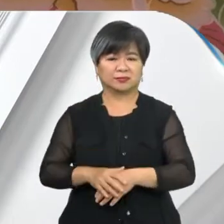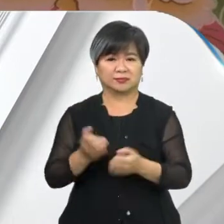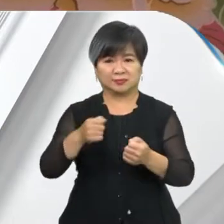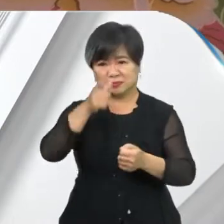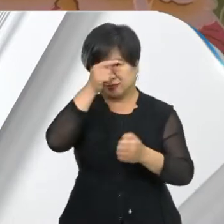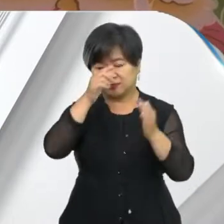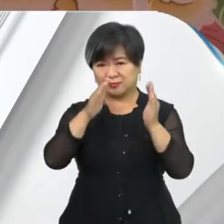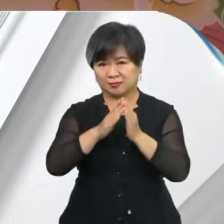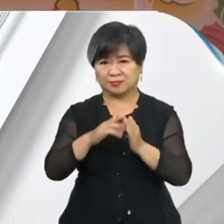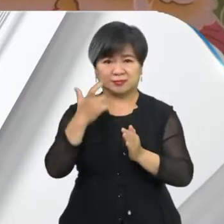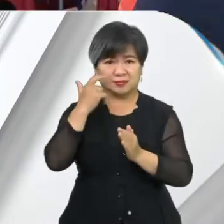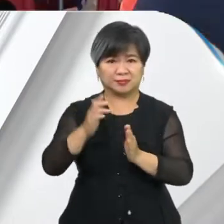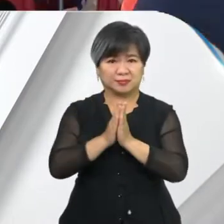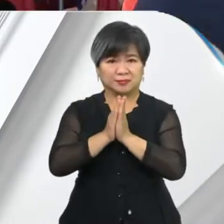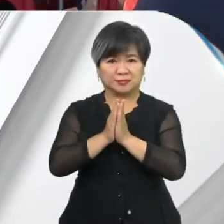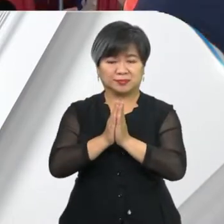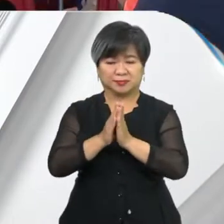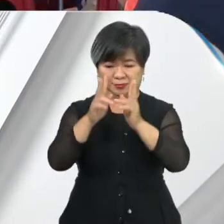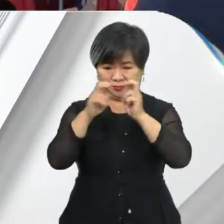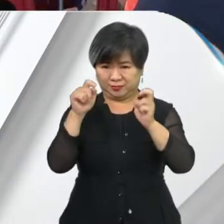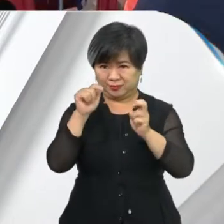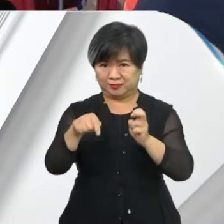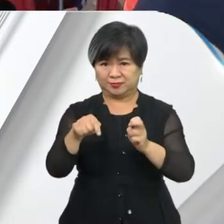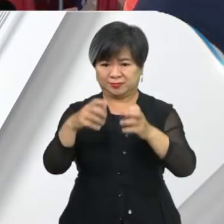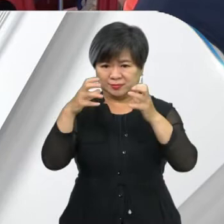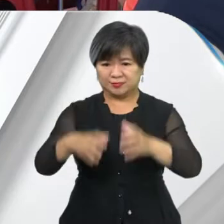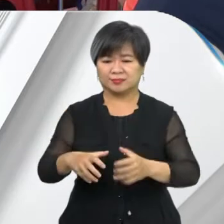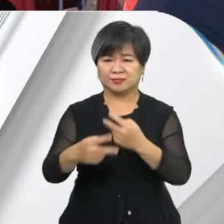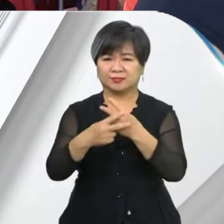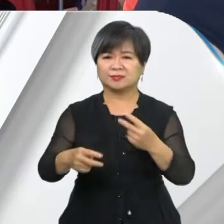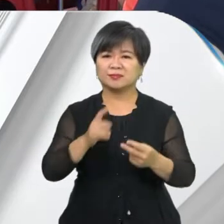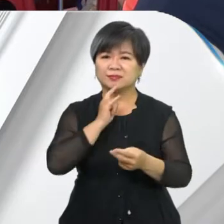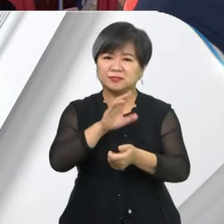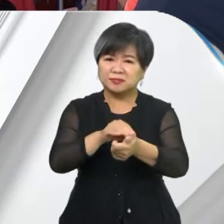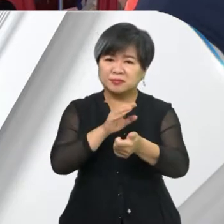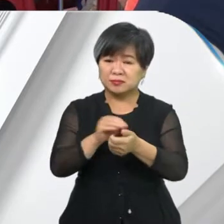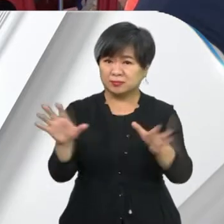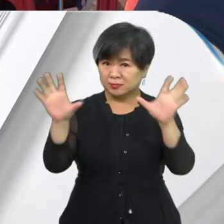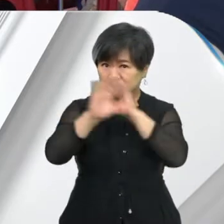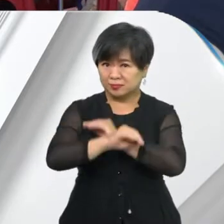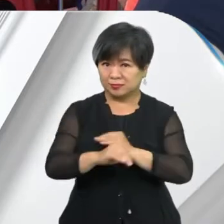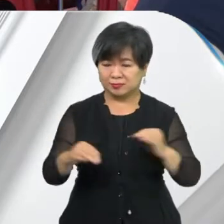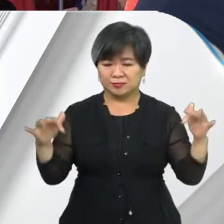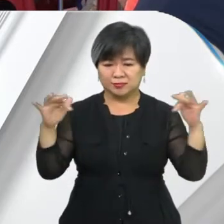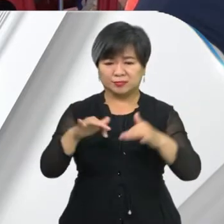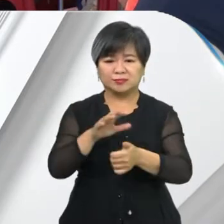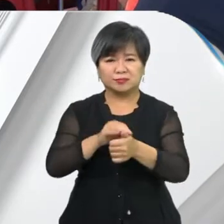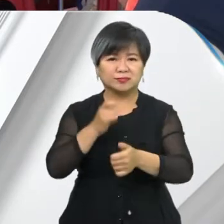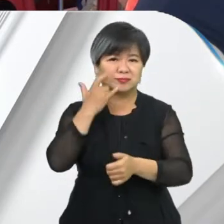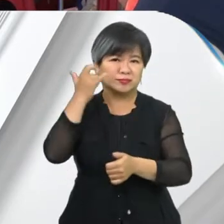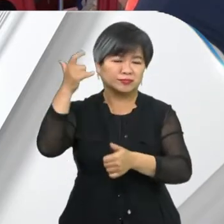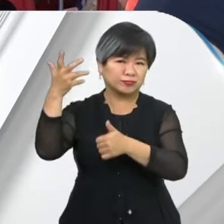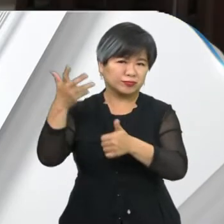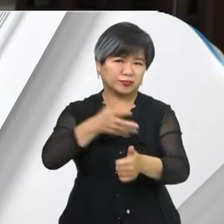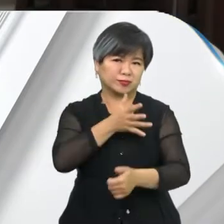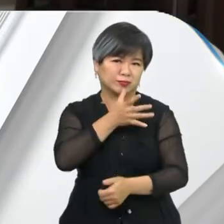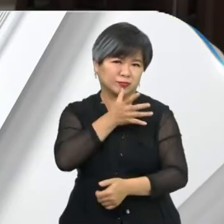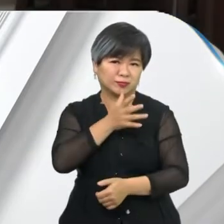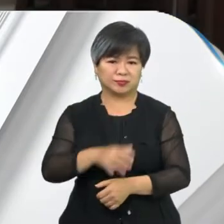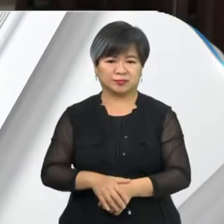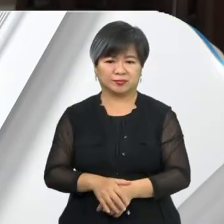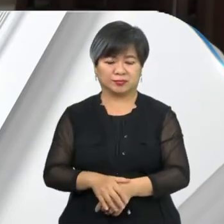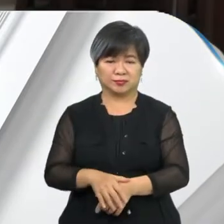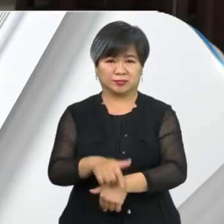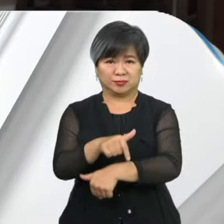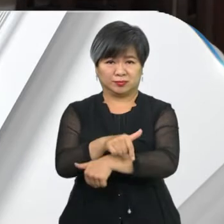堂，办理客家研习班，本长辈利用安博士来学祖先的语言。 南昌